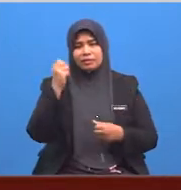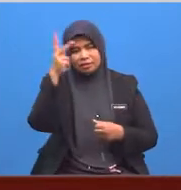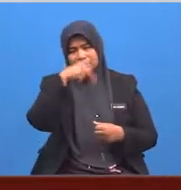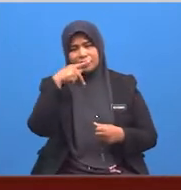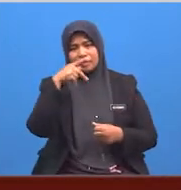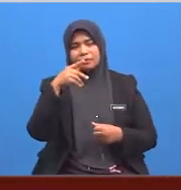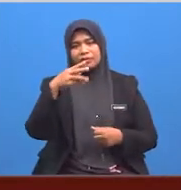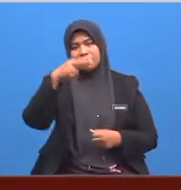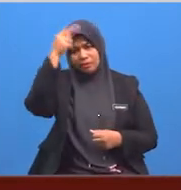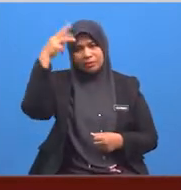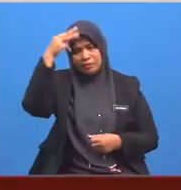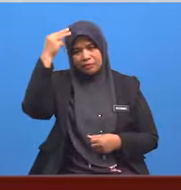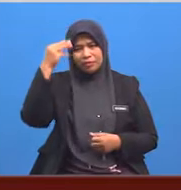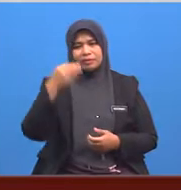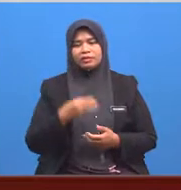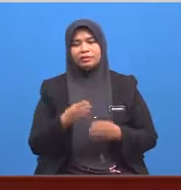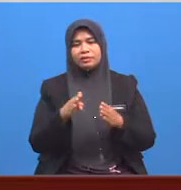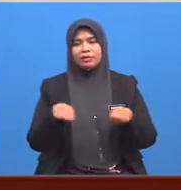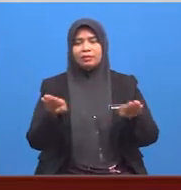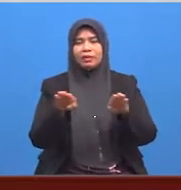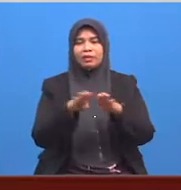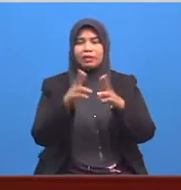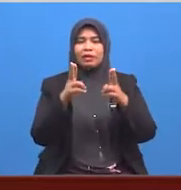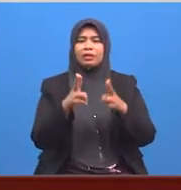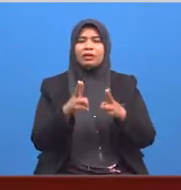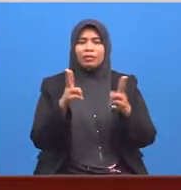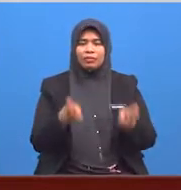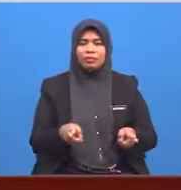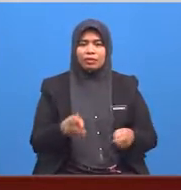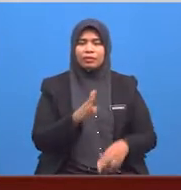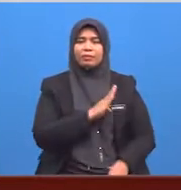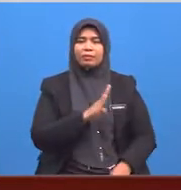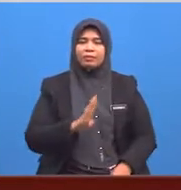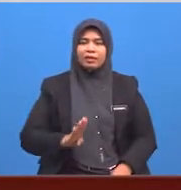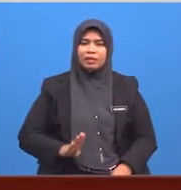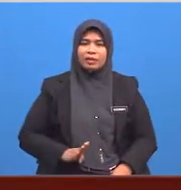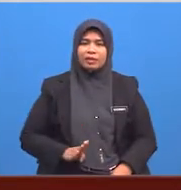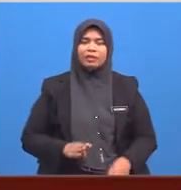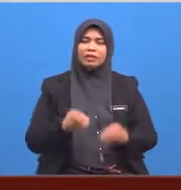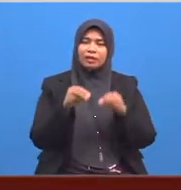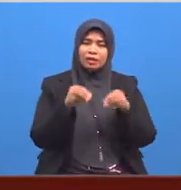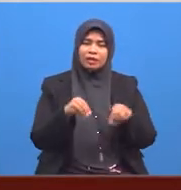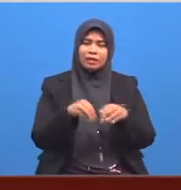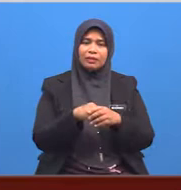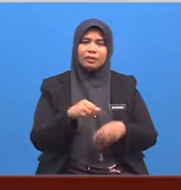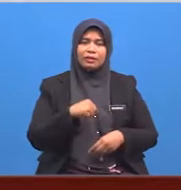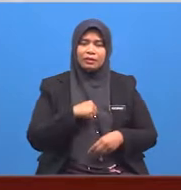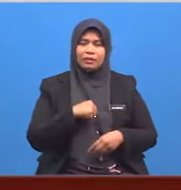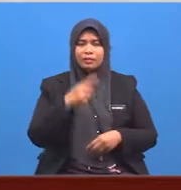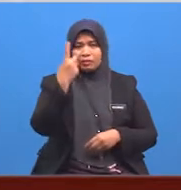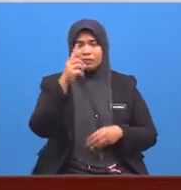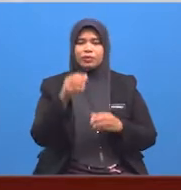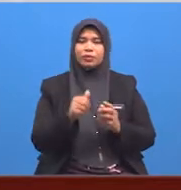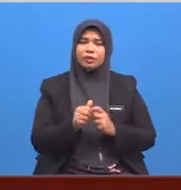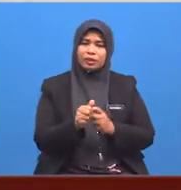Muhammad Shallallahu Alaihi Wasallam sebagai Ummat Baginda Tanamkan dalam diri kita untuk mengikut